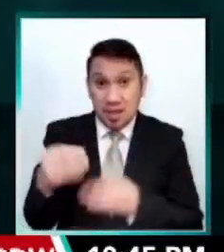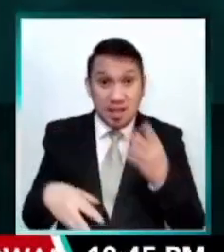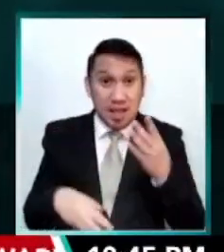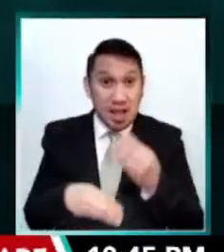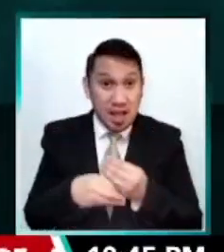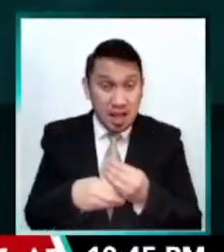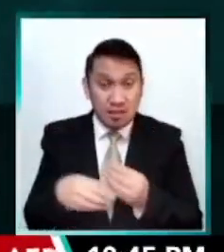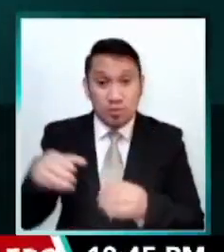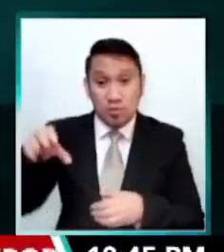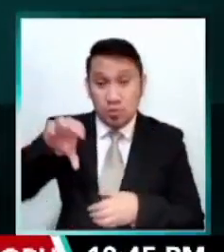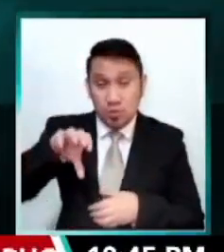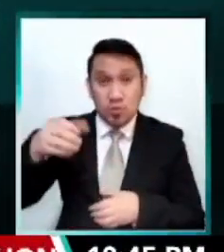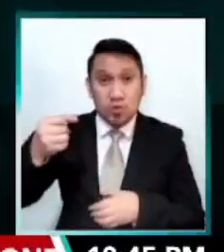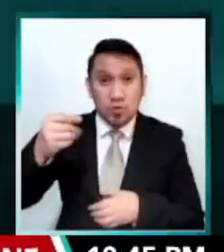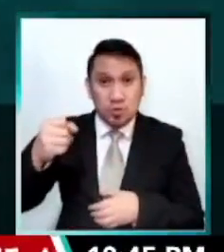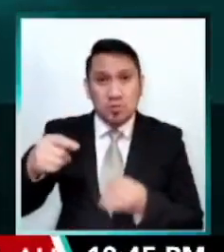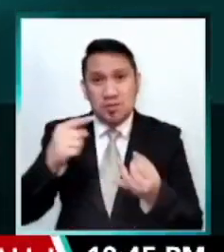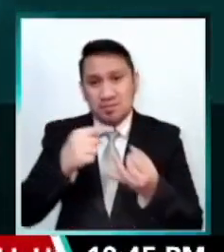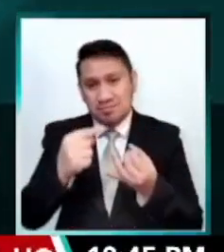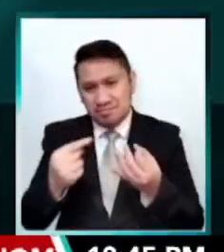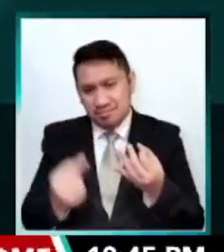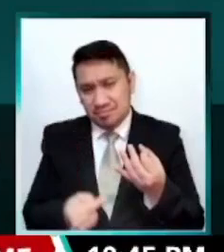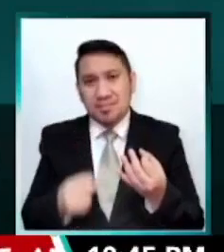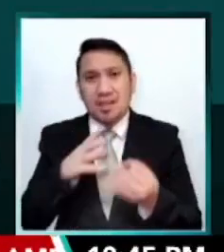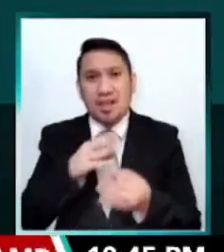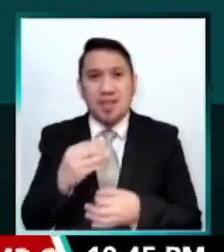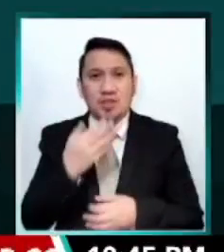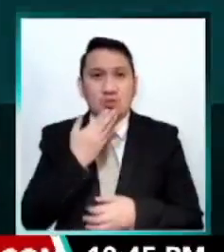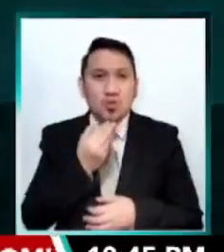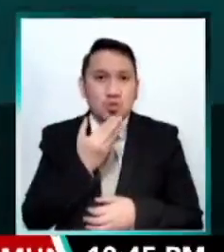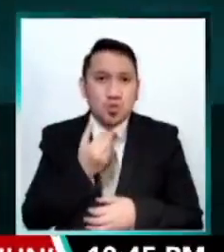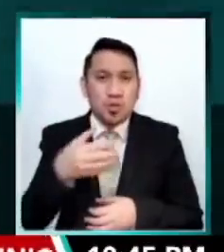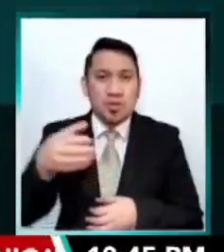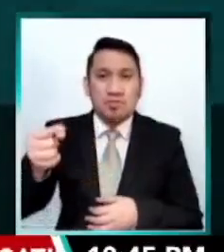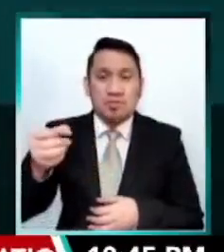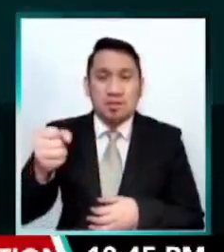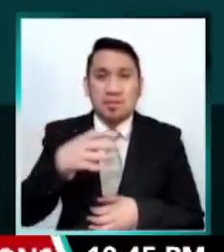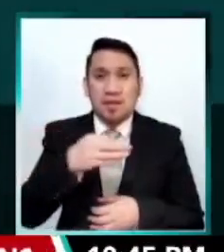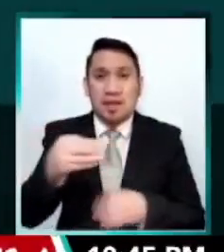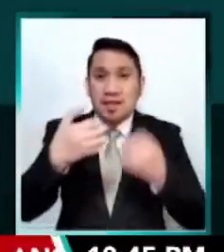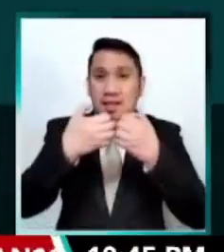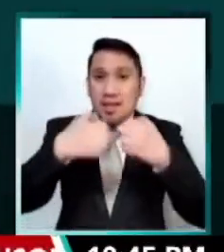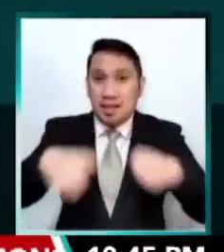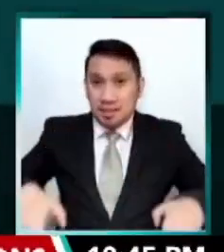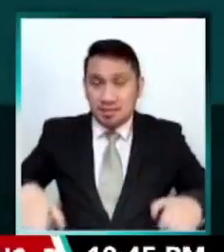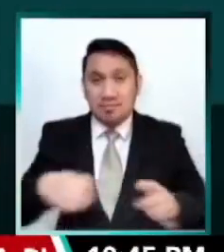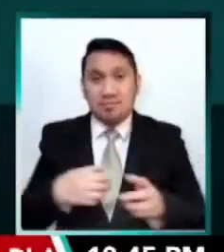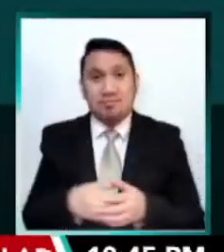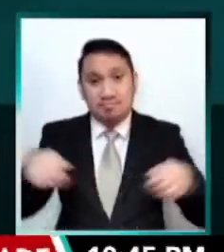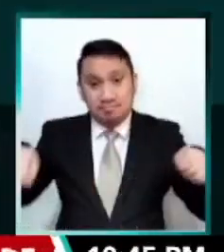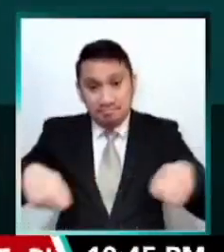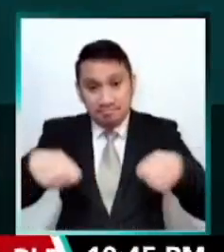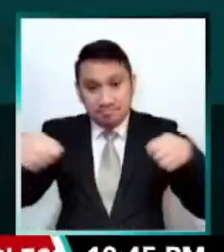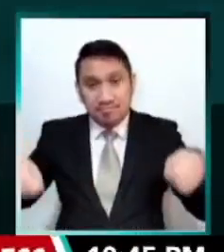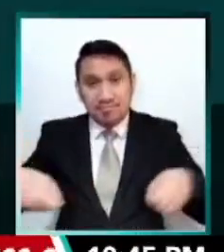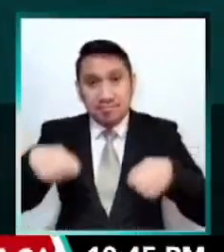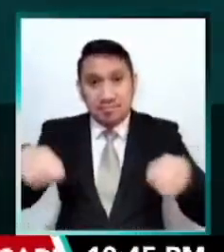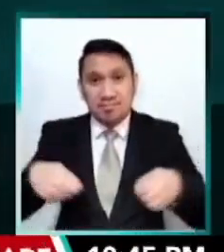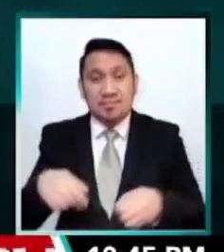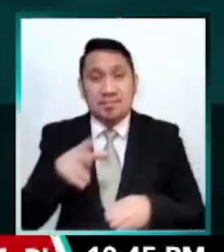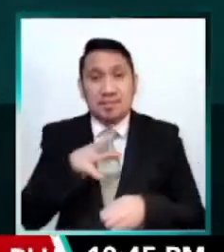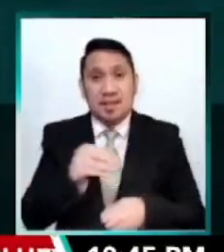melted butter, condensed milk na pampatamis, at isang binating itlog. Haluin at ilagay sa baking dish at gadgaran ng